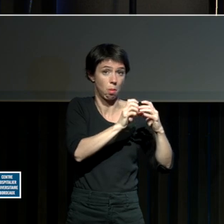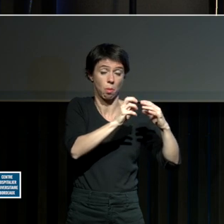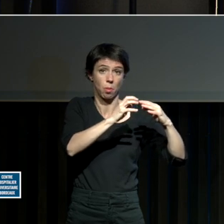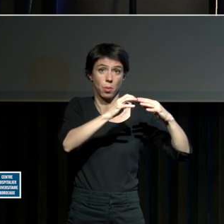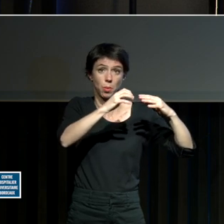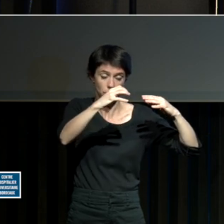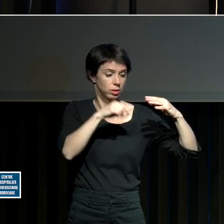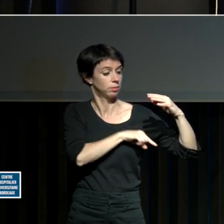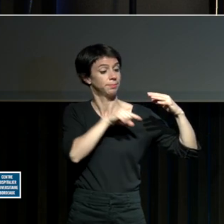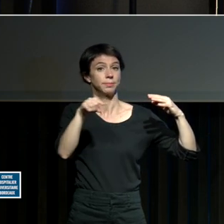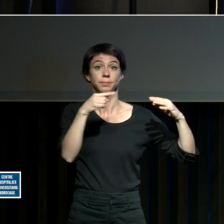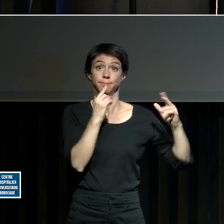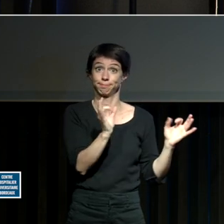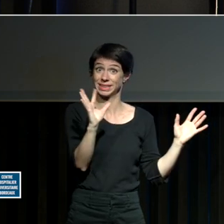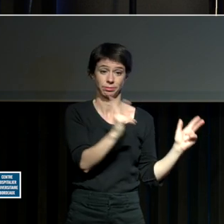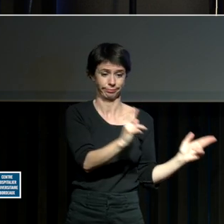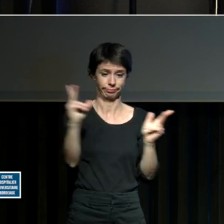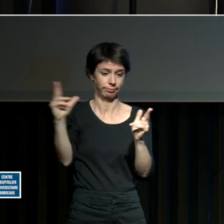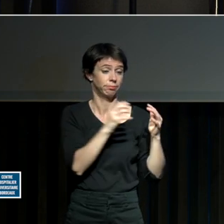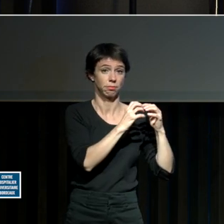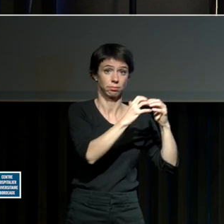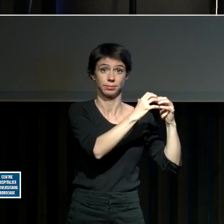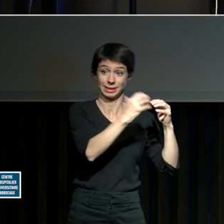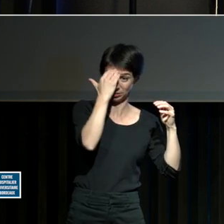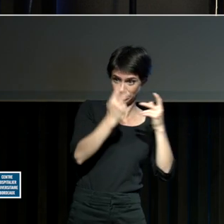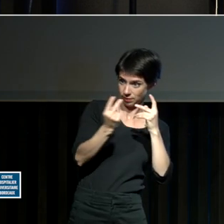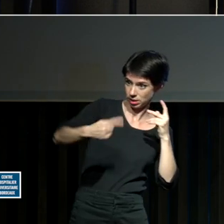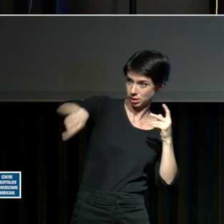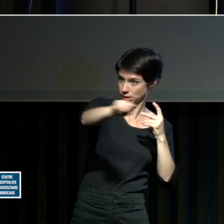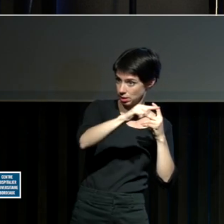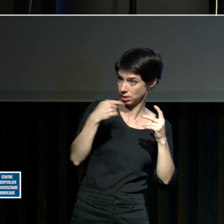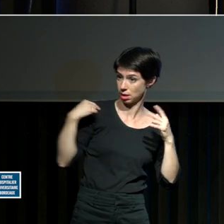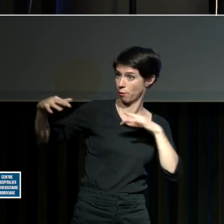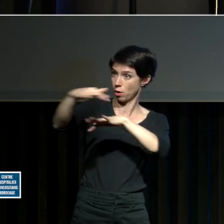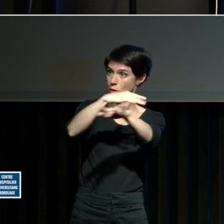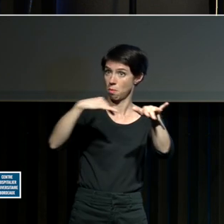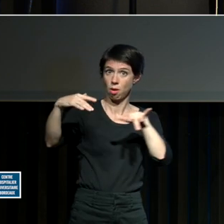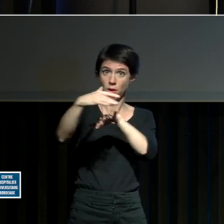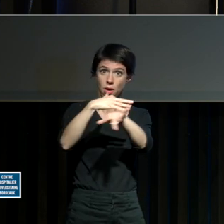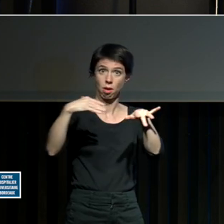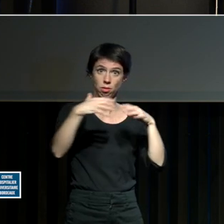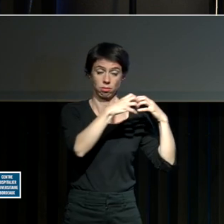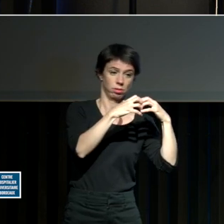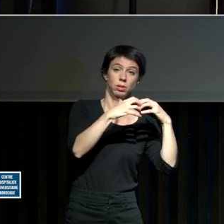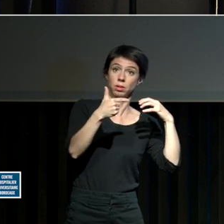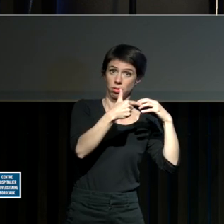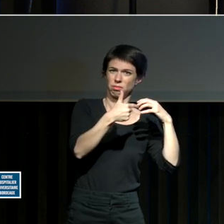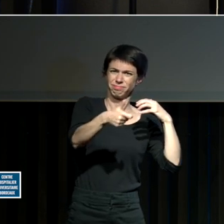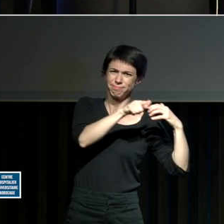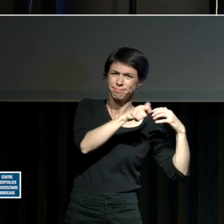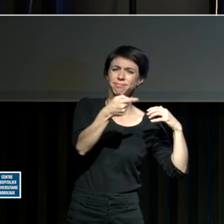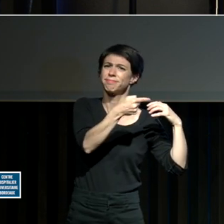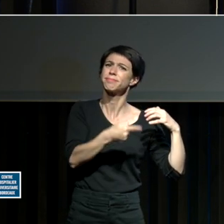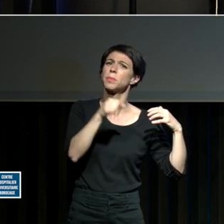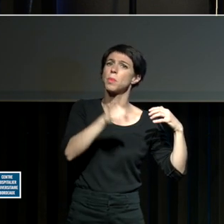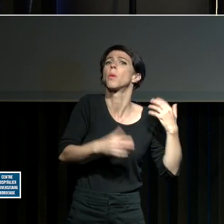particulièrement, finalement, sensibles à l'influence des facteurs environnementaux. Et on comprend bien que l'exposition, finalement,